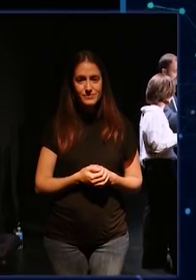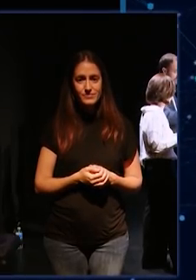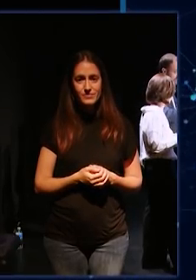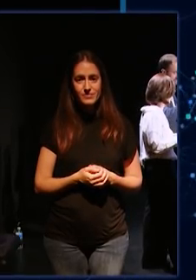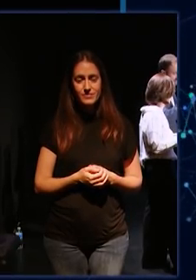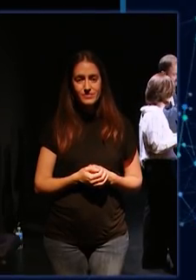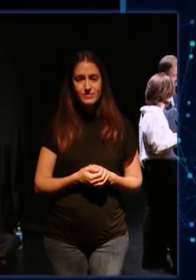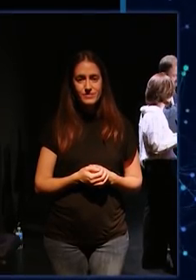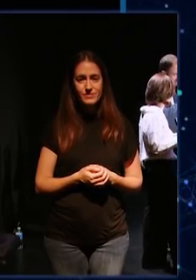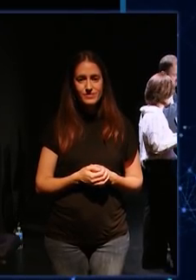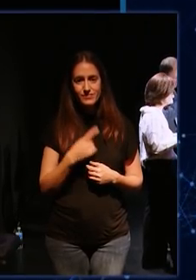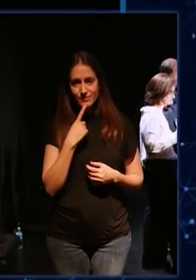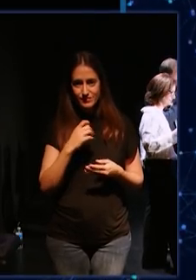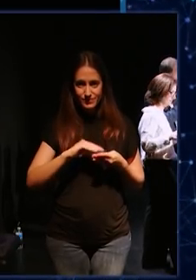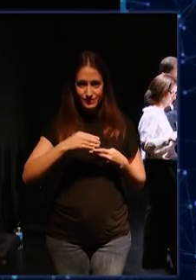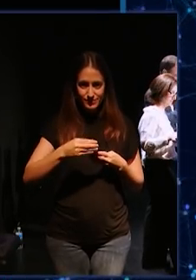Ara.